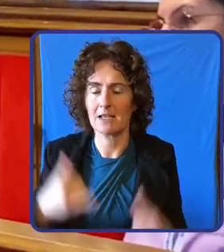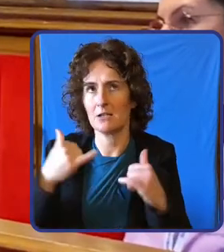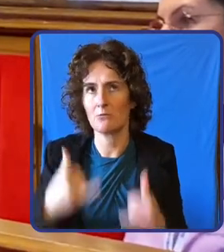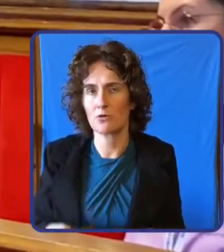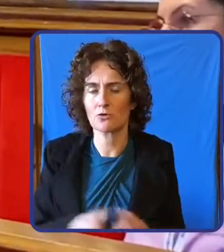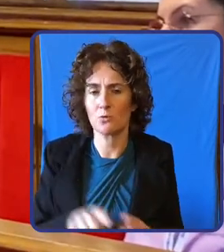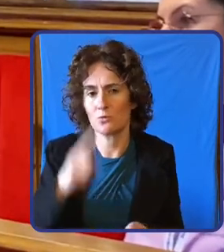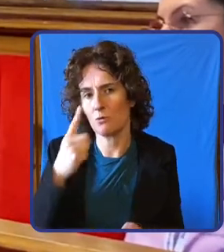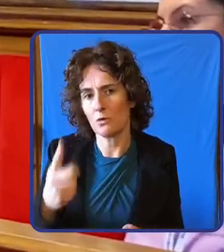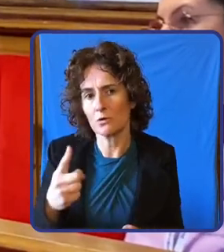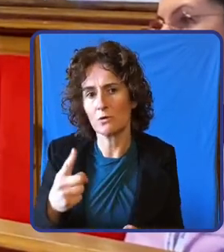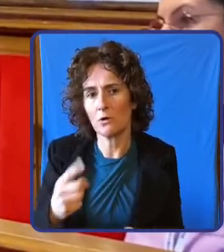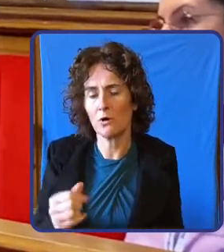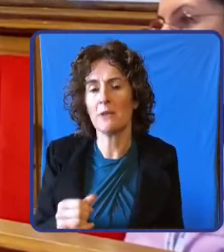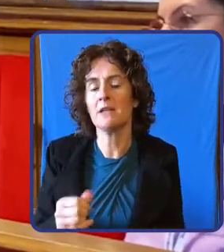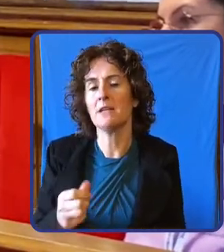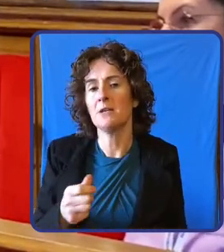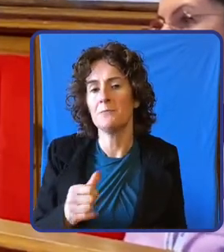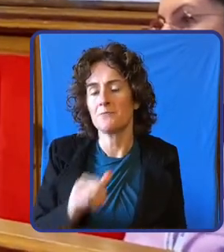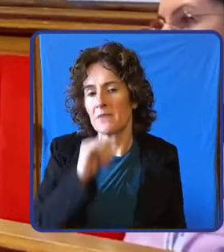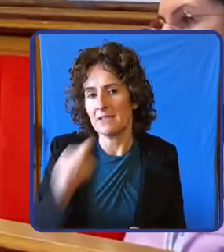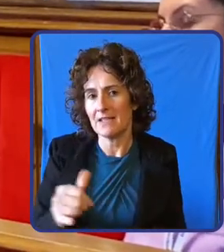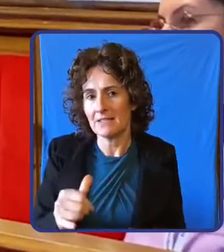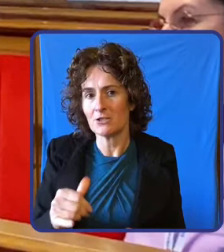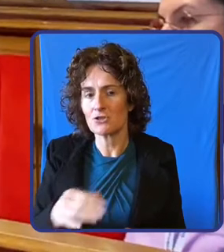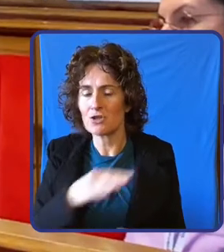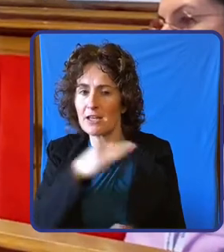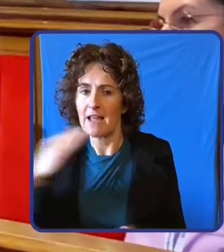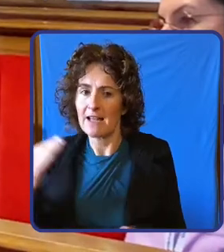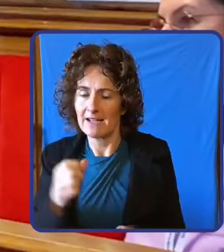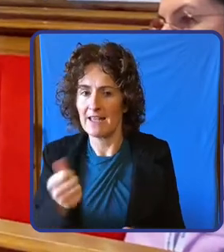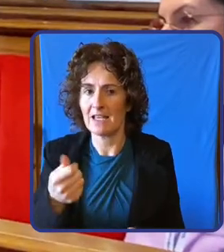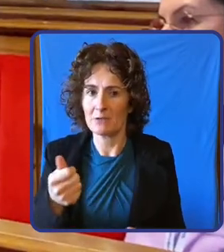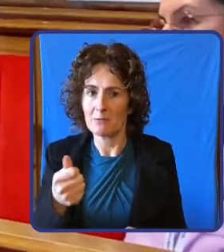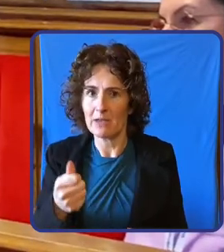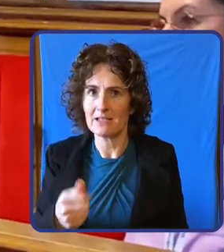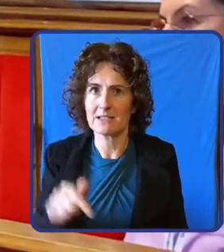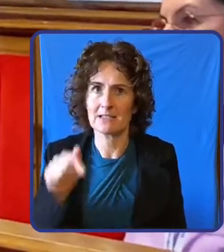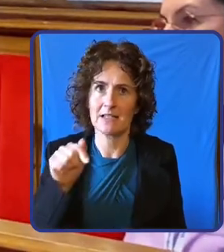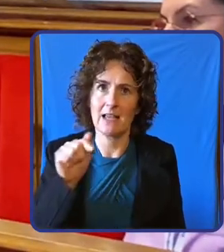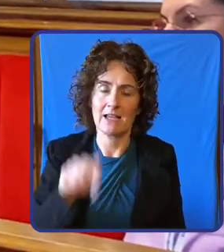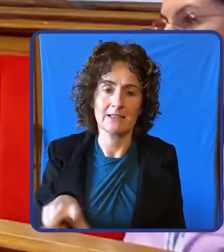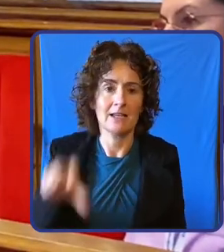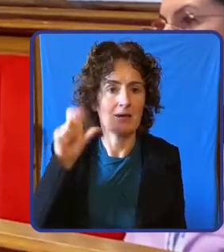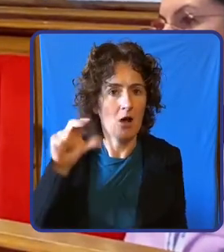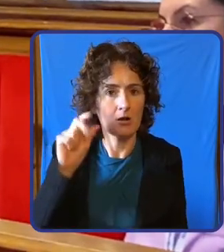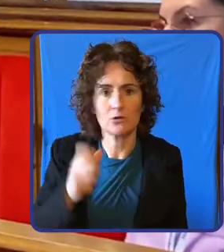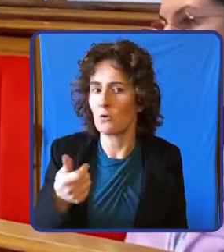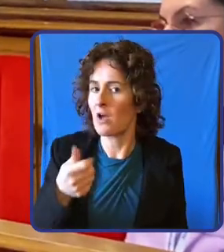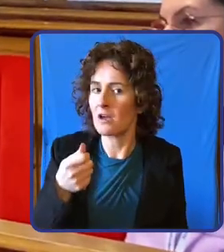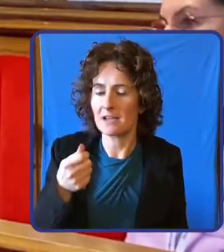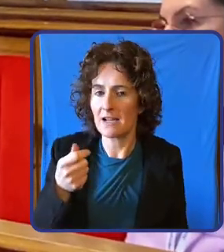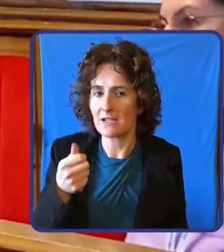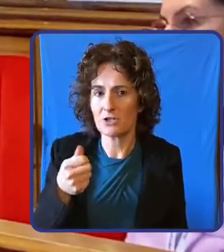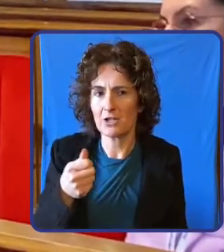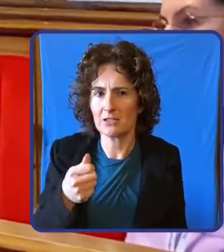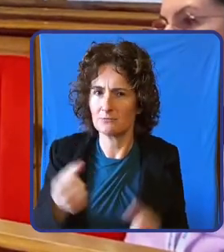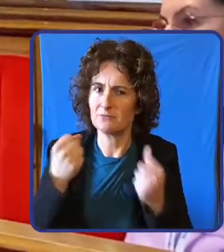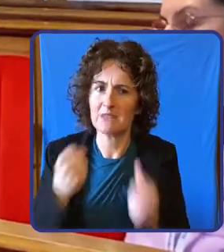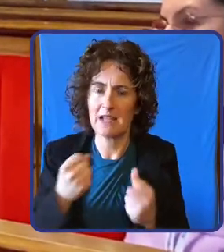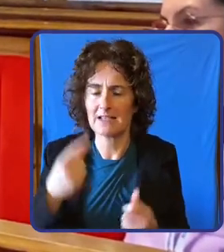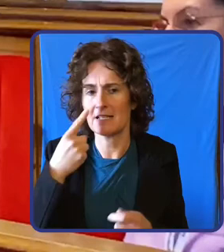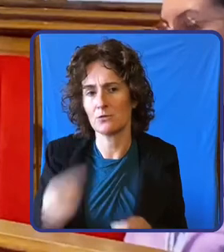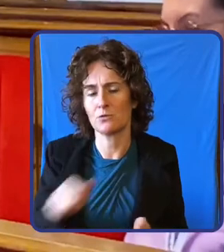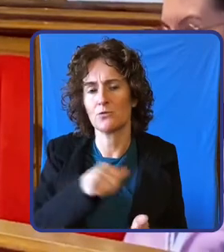hogy erre lenne kerete a városnak, hiszen eddig azt hallottuk, hogy a rezsit sem nagyon tudjuk kifizetni. Itt visszautalnék arra egyébként, hogy mennyire